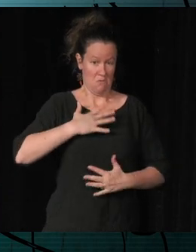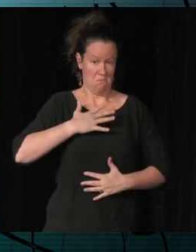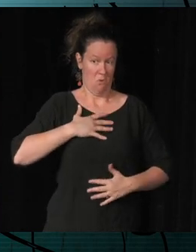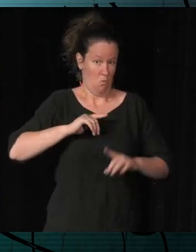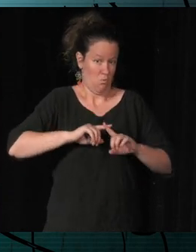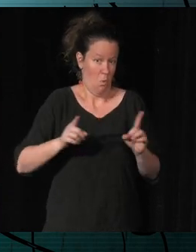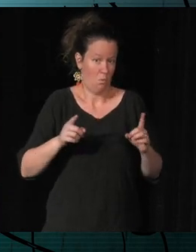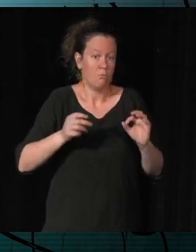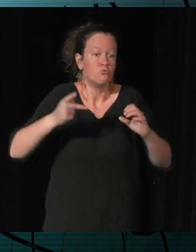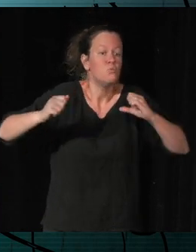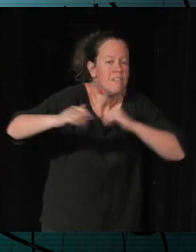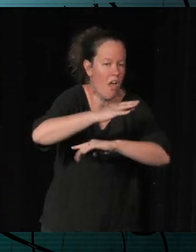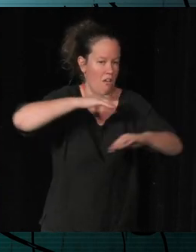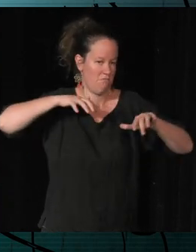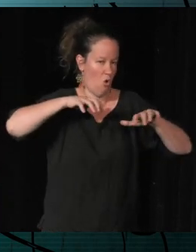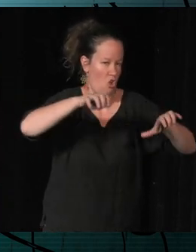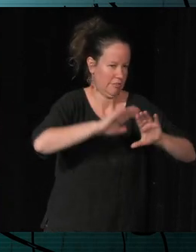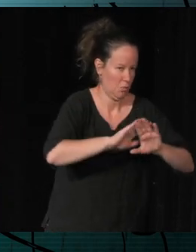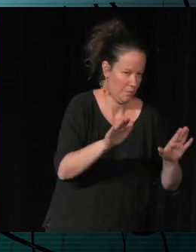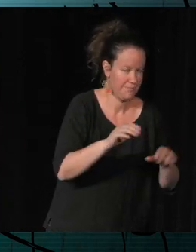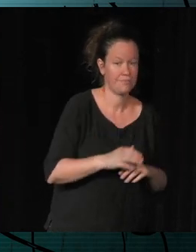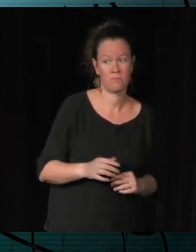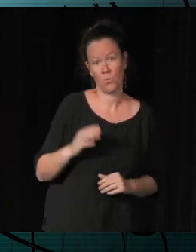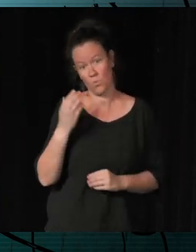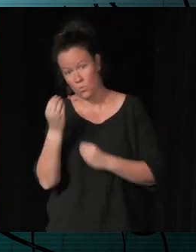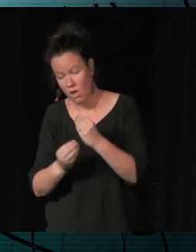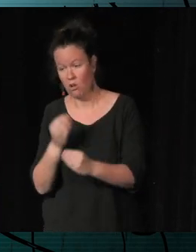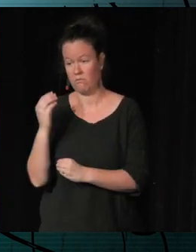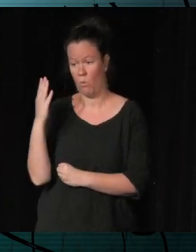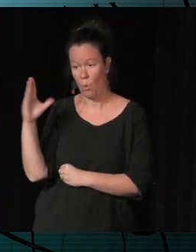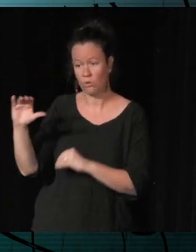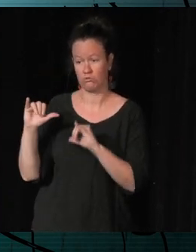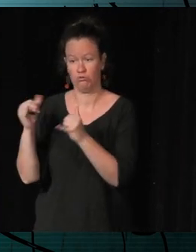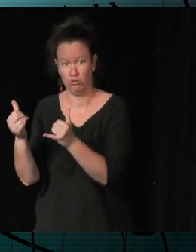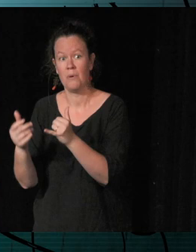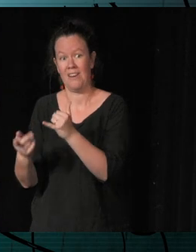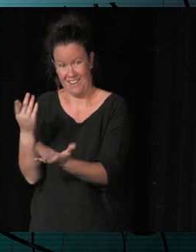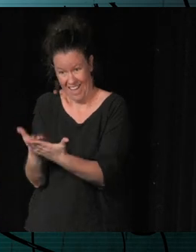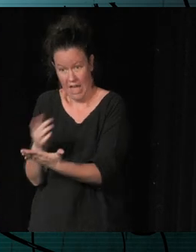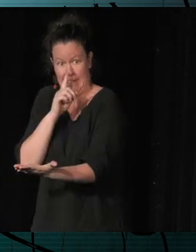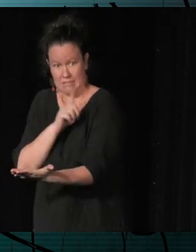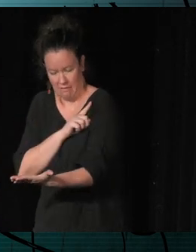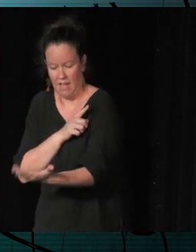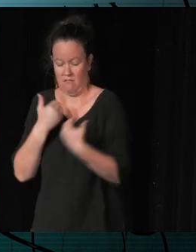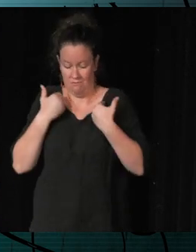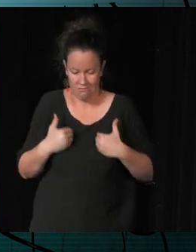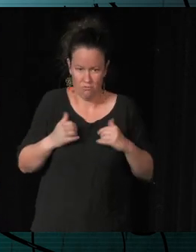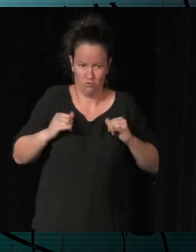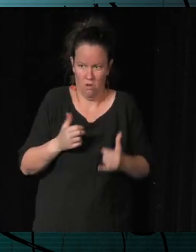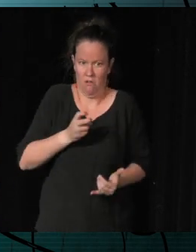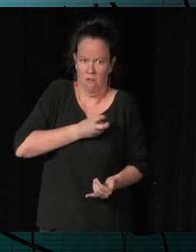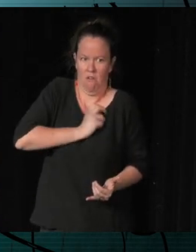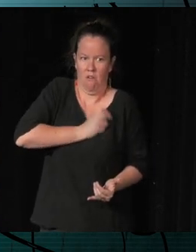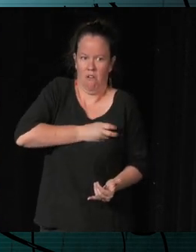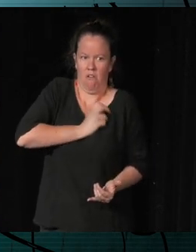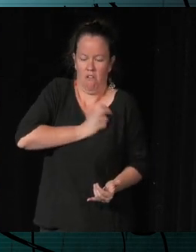avait une autre une autre hornière une autre frangeche de jeu des jeux qui étaient qui étai destinés à faire stresser le joueur par tout un tas de d'artifice ludique